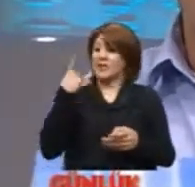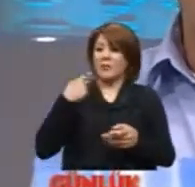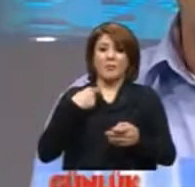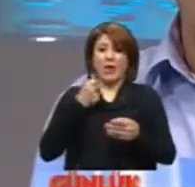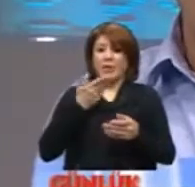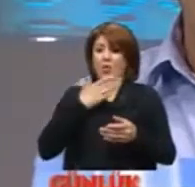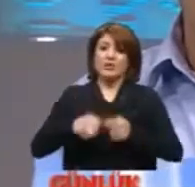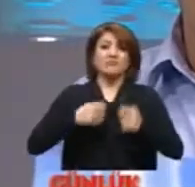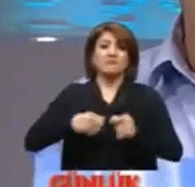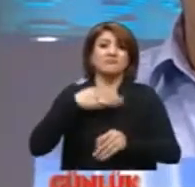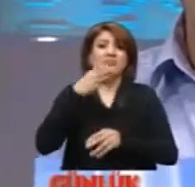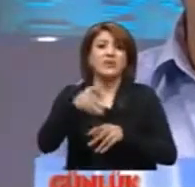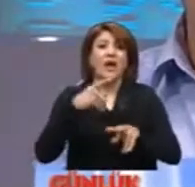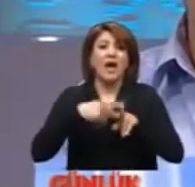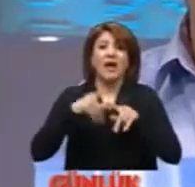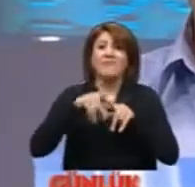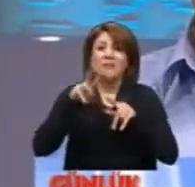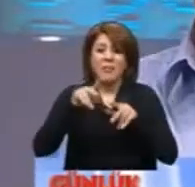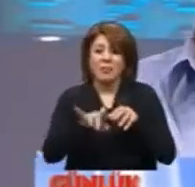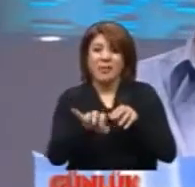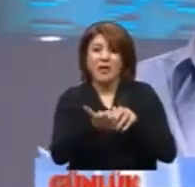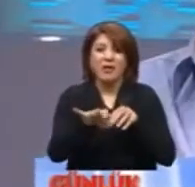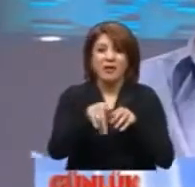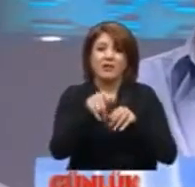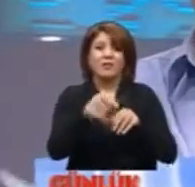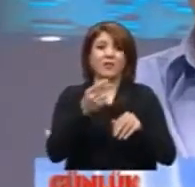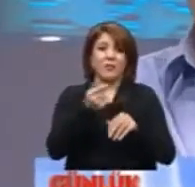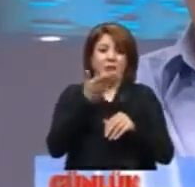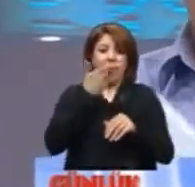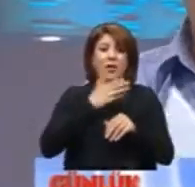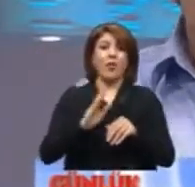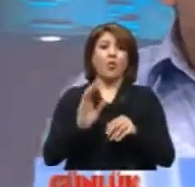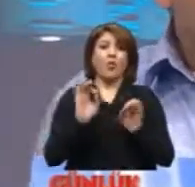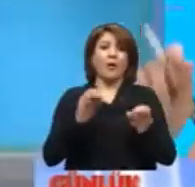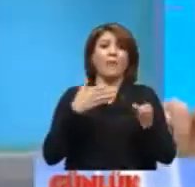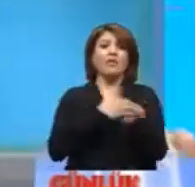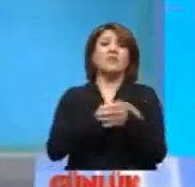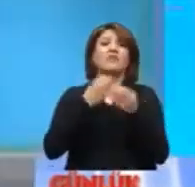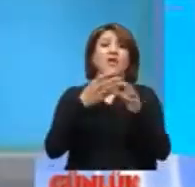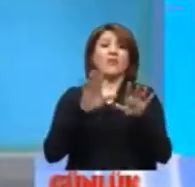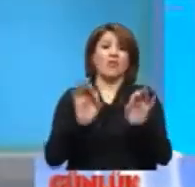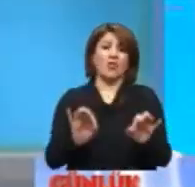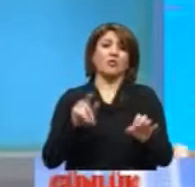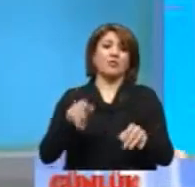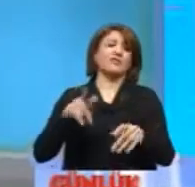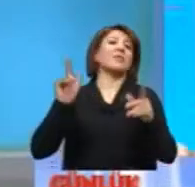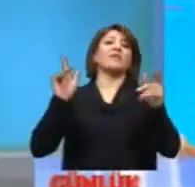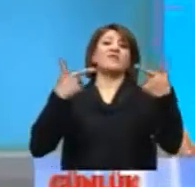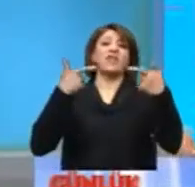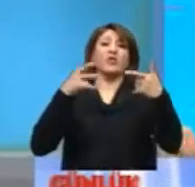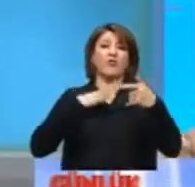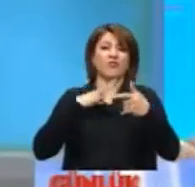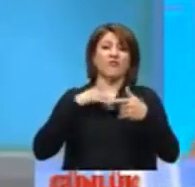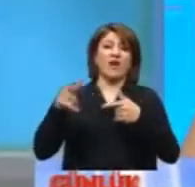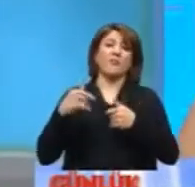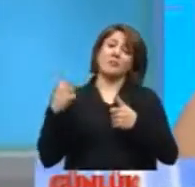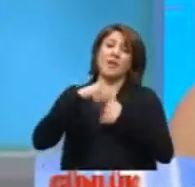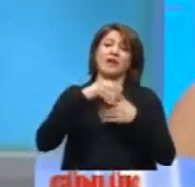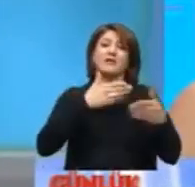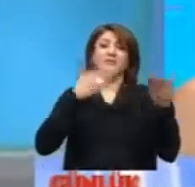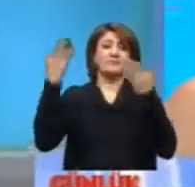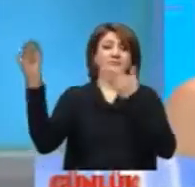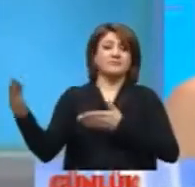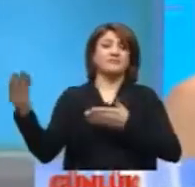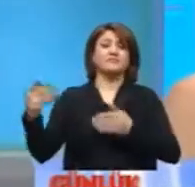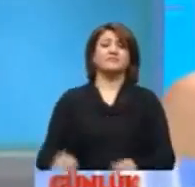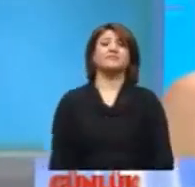gideyim çekeyim desen şu anda makinede hizmet veremiyorum diyor. Çok güzel. Peki videolarımız varmış. Var. Zaman tükeniyor. Hızlıca tamam, bir bakalım. İlkini alalım.